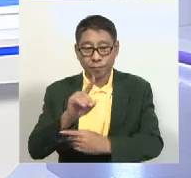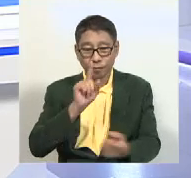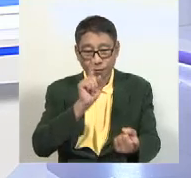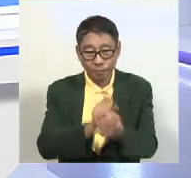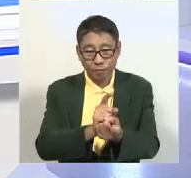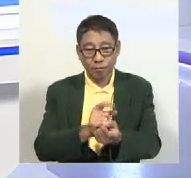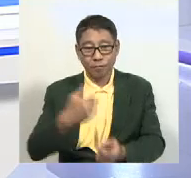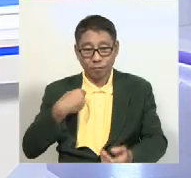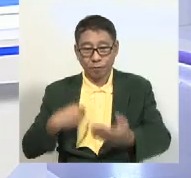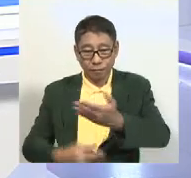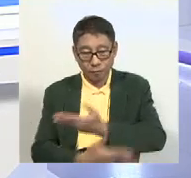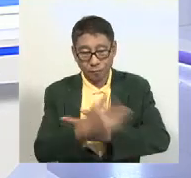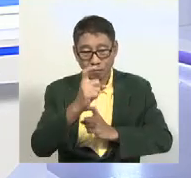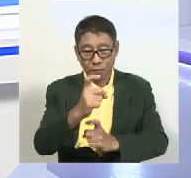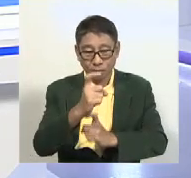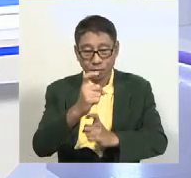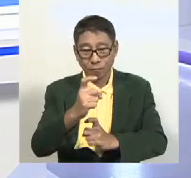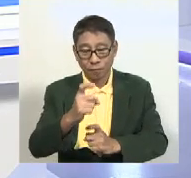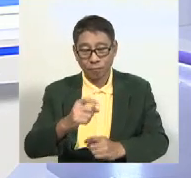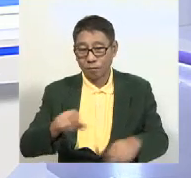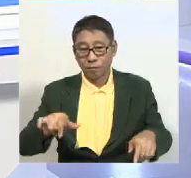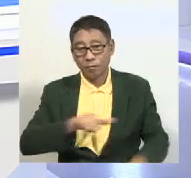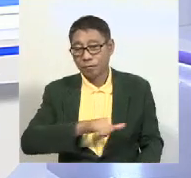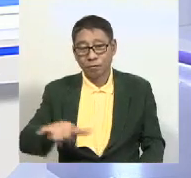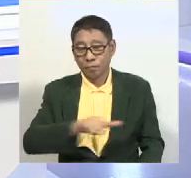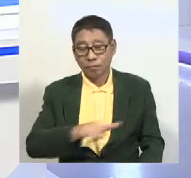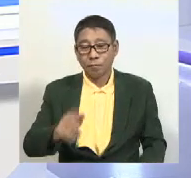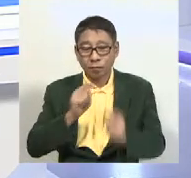ที่มีโอกาสมีความเสี่ยงว่าคล้ายๆกลุ่มโรคแบบนี้ให้ติด